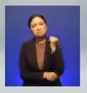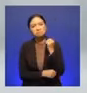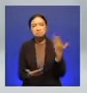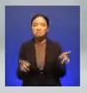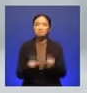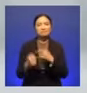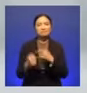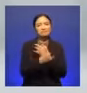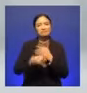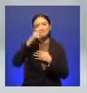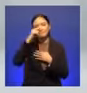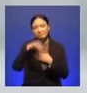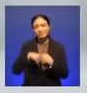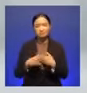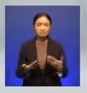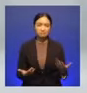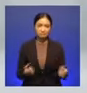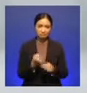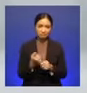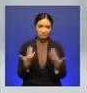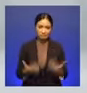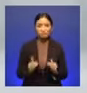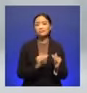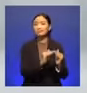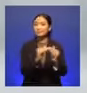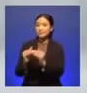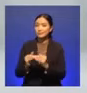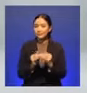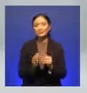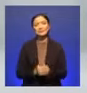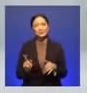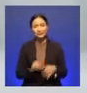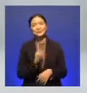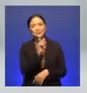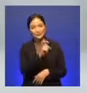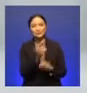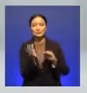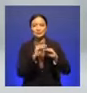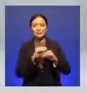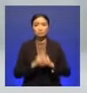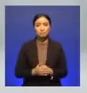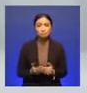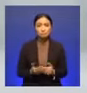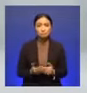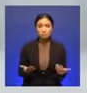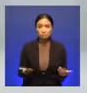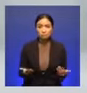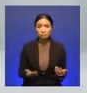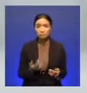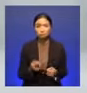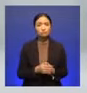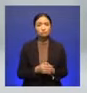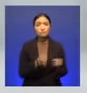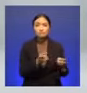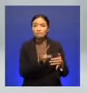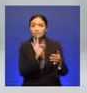ทยเนี่ยจะทำยังไงถึงจะทั่วหน้านะคะอาจจะต้องเรียนถามคุณนิติรัตน์เพิ่มเติมค่ะว่าเรามองทางเลือก